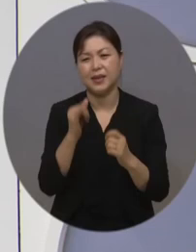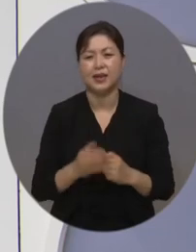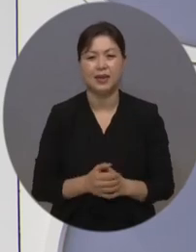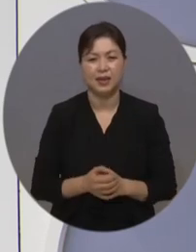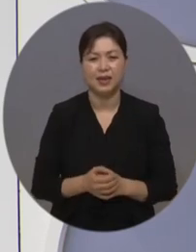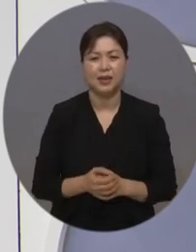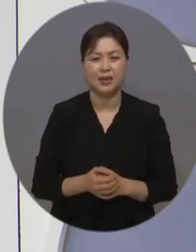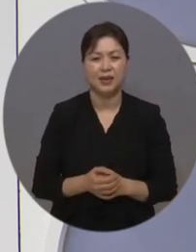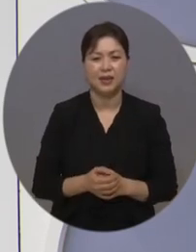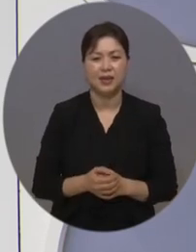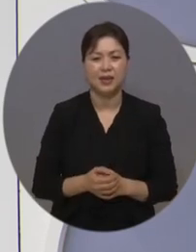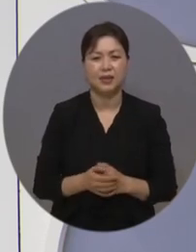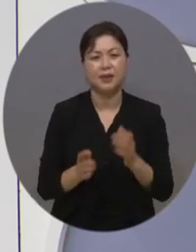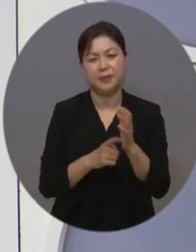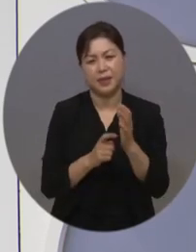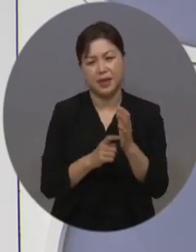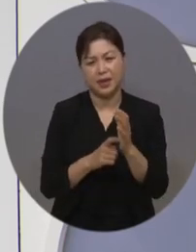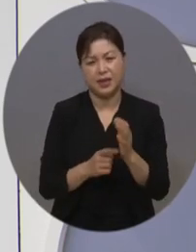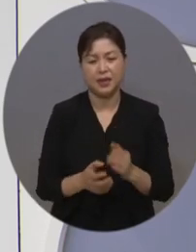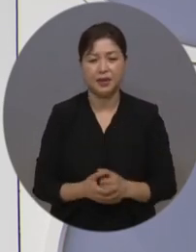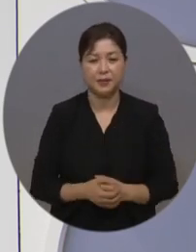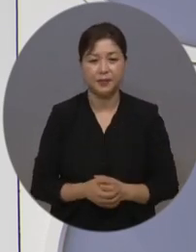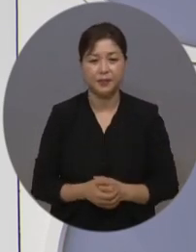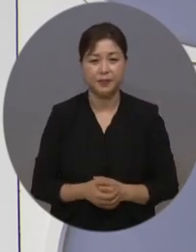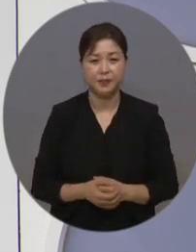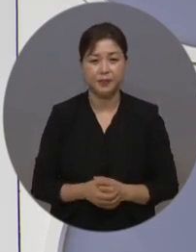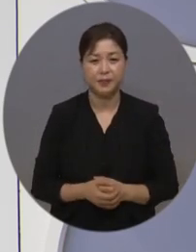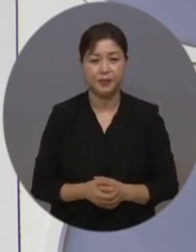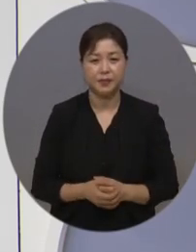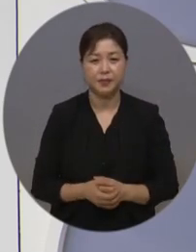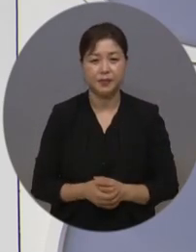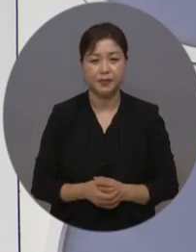우리가 확실히 급합니다. 저는요 심지어는 이